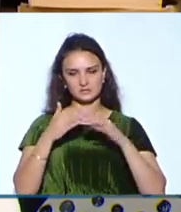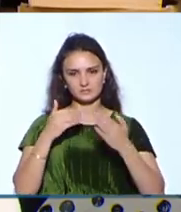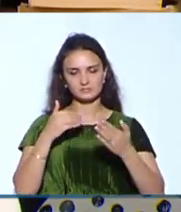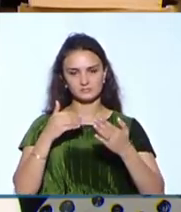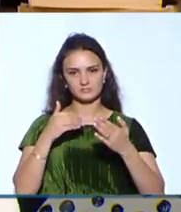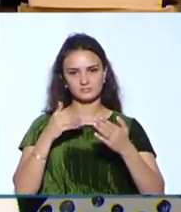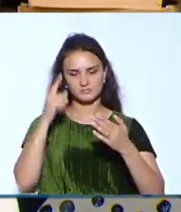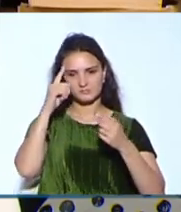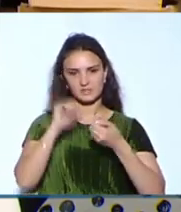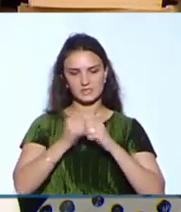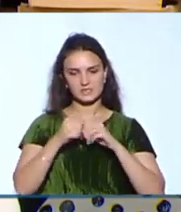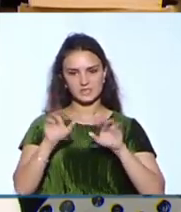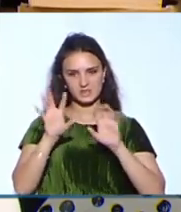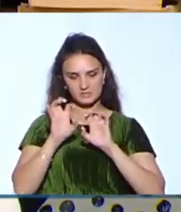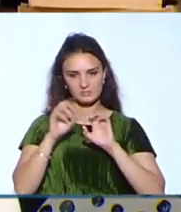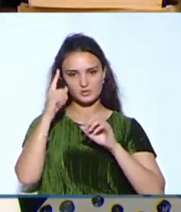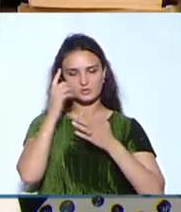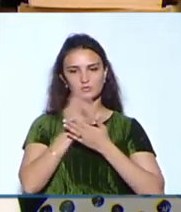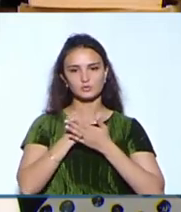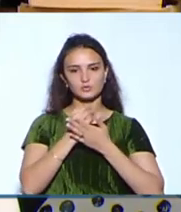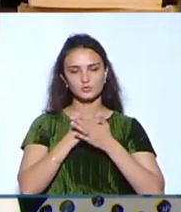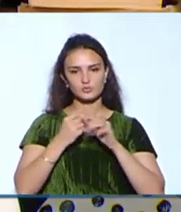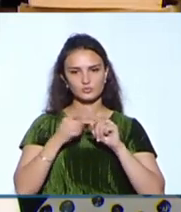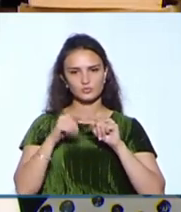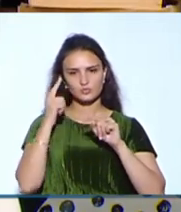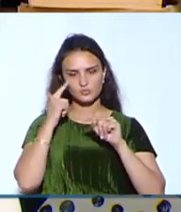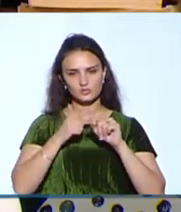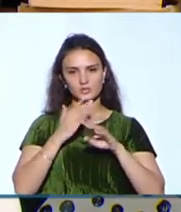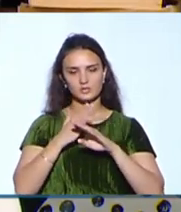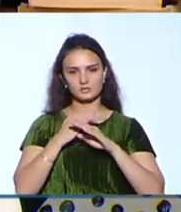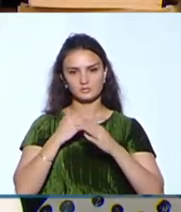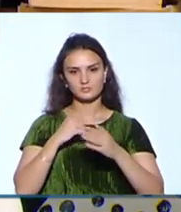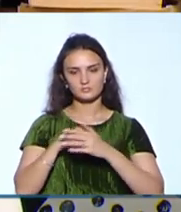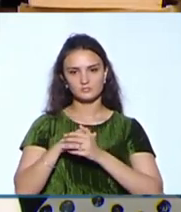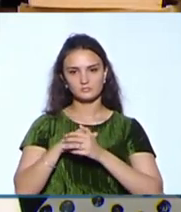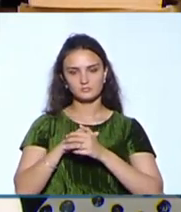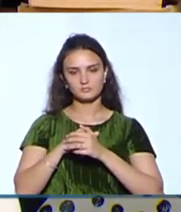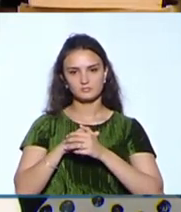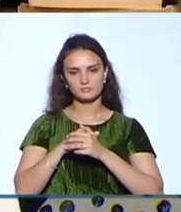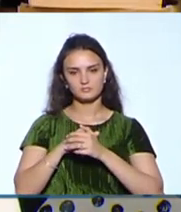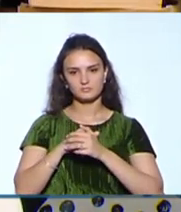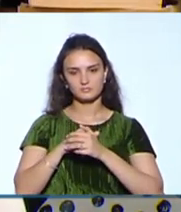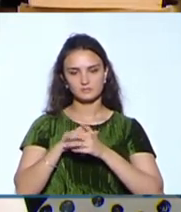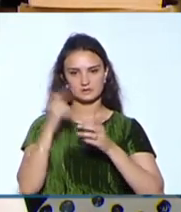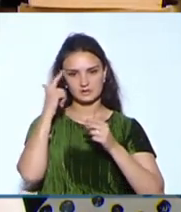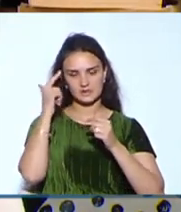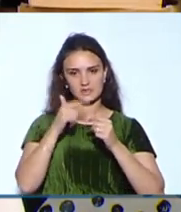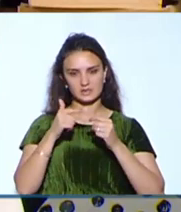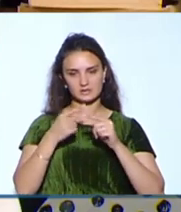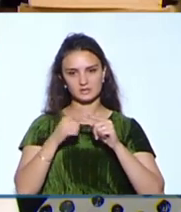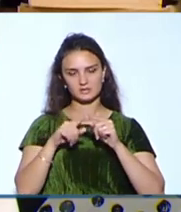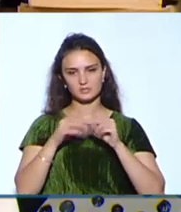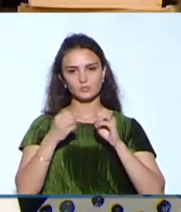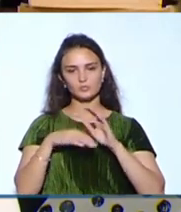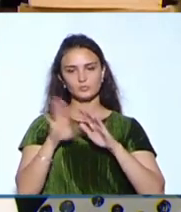ინტელექტი, მეხსიერების და დაგროვილი ცოდნის წილად მოდის, გახლავთ ფლუიდური ინტელექტი, რომელიც